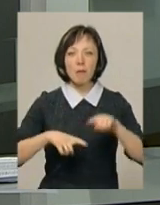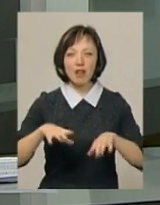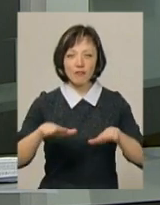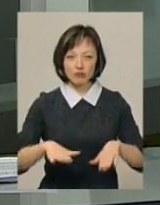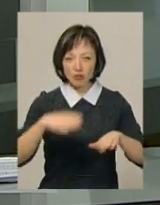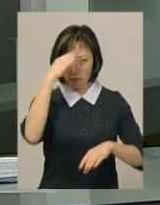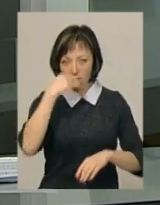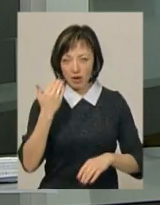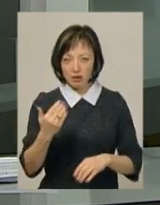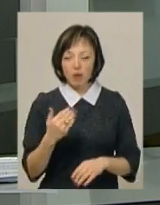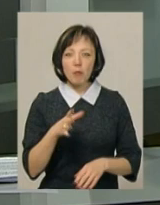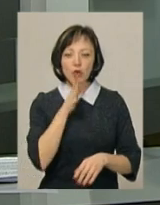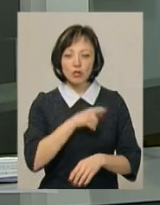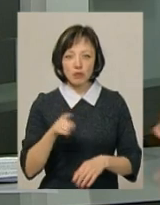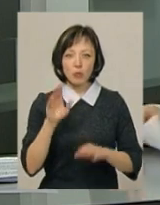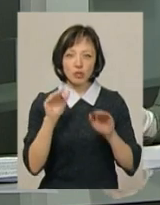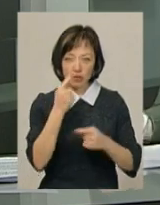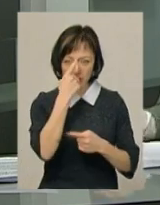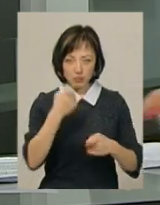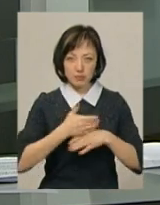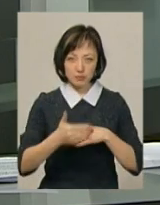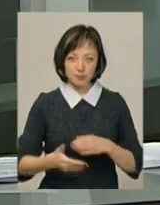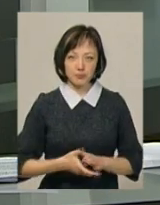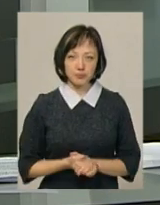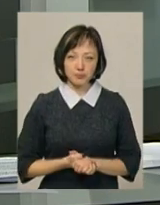час прощання з бійцем повідомимо згодом.